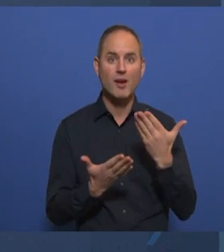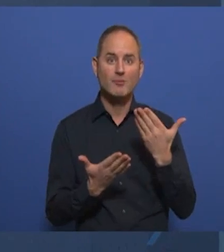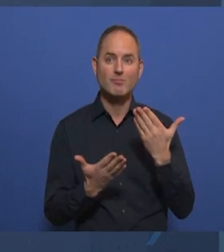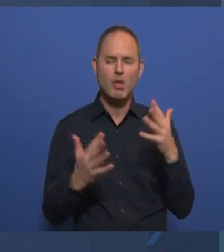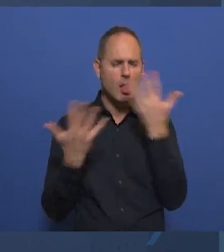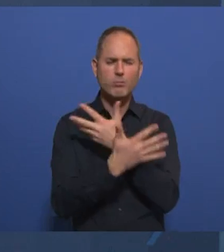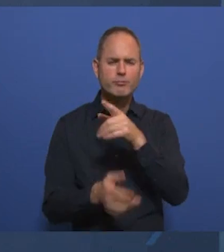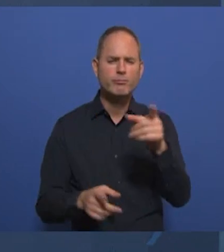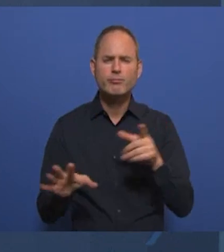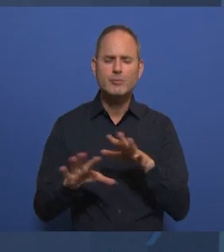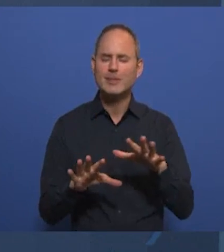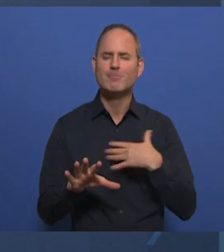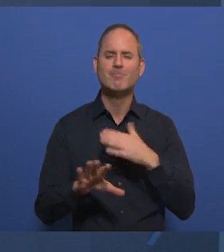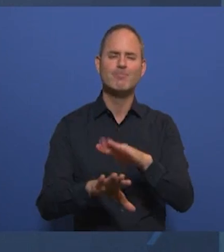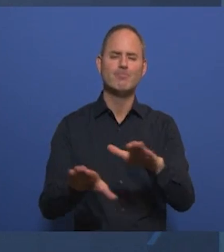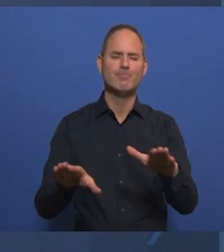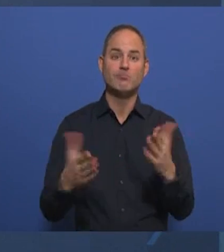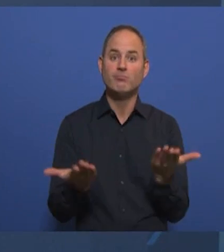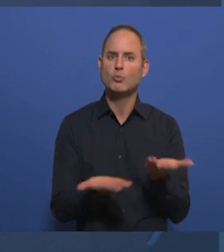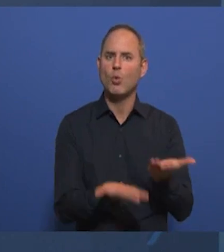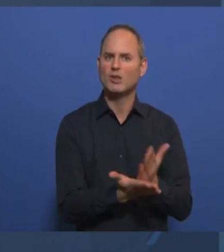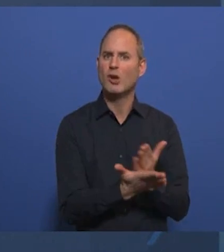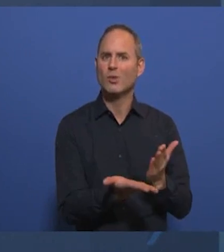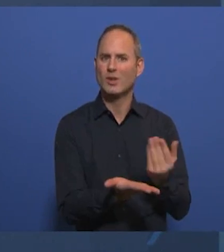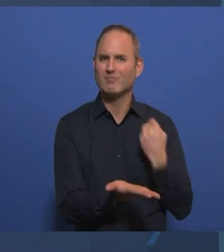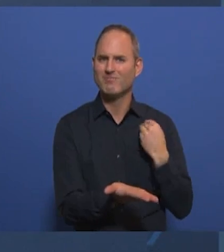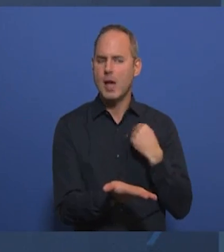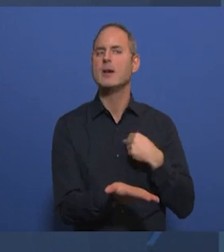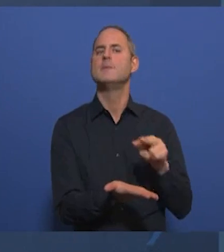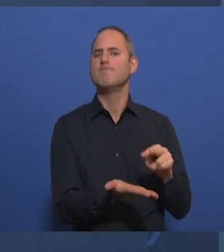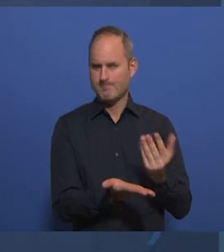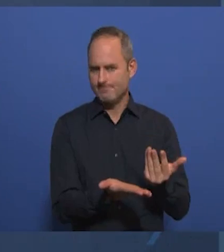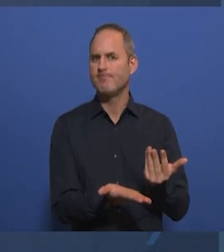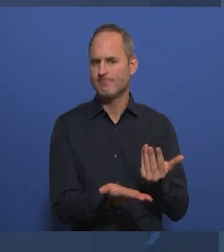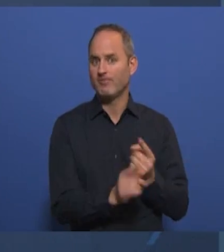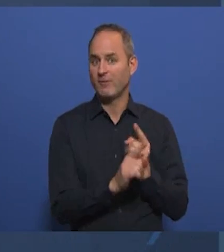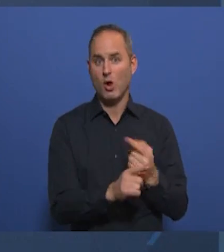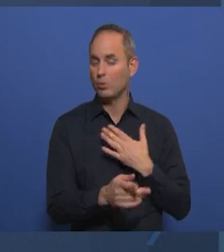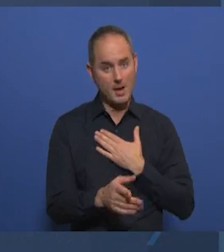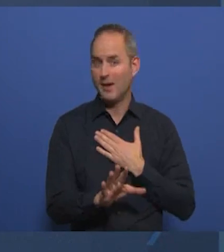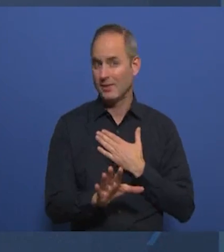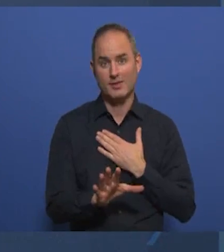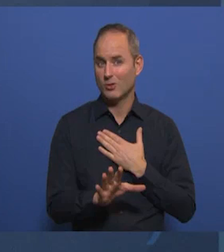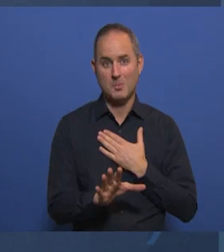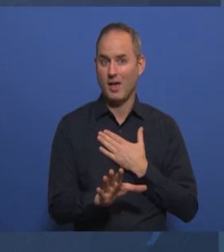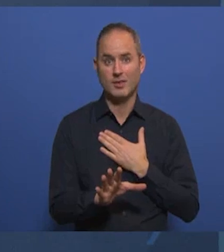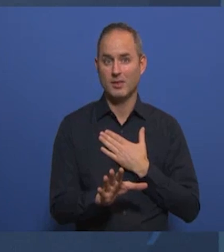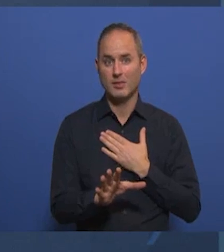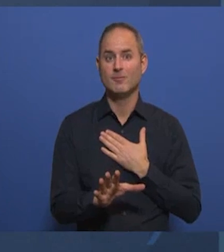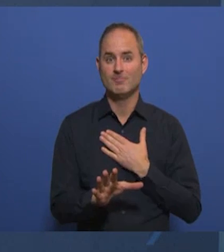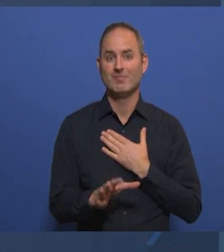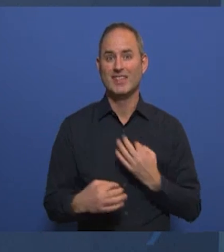der Bundesgesundheitsminister heute zugesagt hat, entsprechende Vorkehrungen für die Zukunft zu